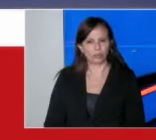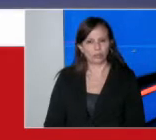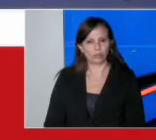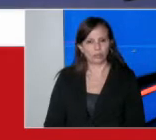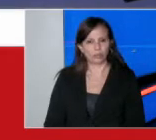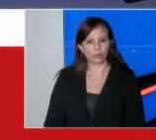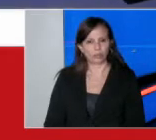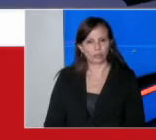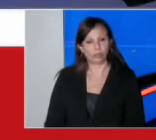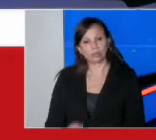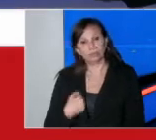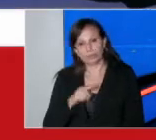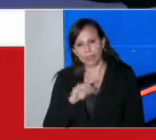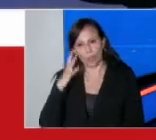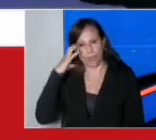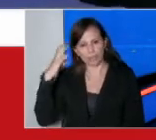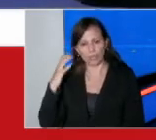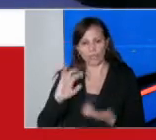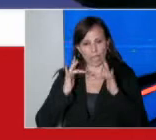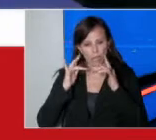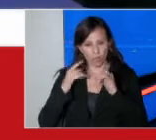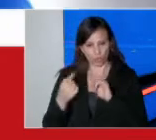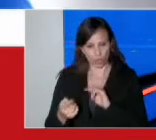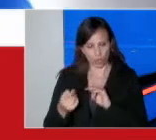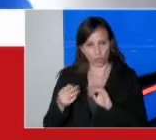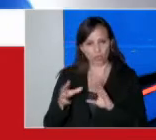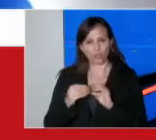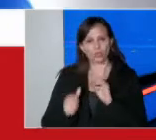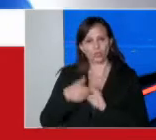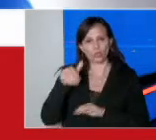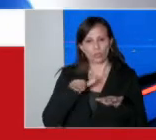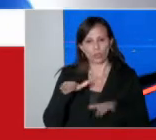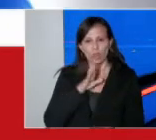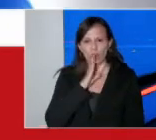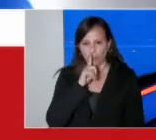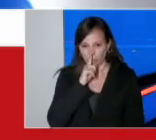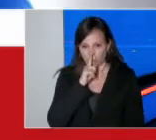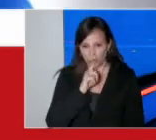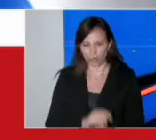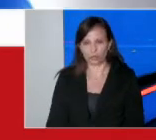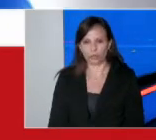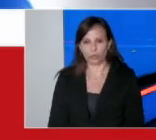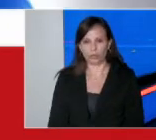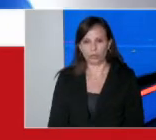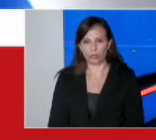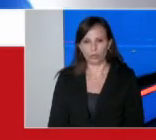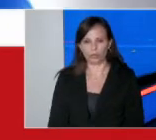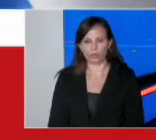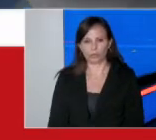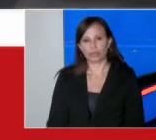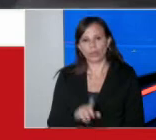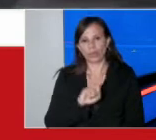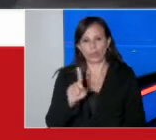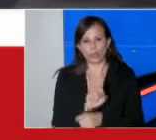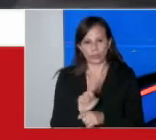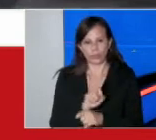אני לא אהבתי את האימות בינו לבין ראש הממשלה ביום ראשון. אנחנו כבר עובדים ביחד כמעט 6 חודשים. זה לא תקופה